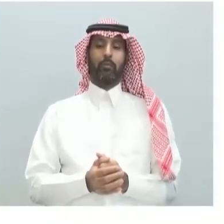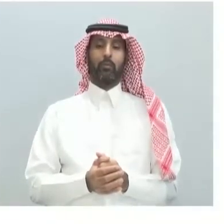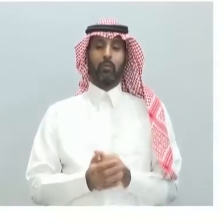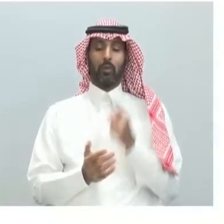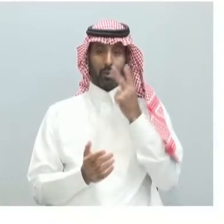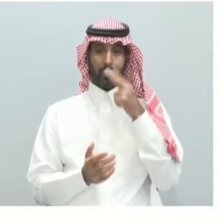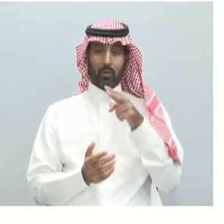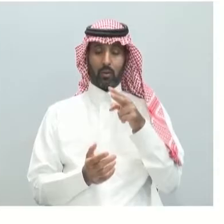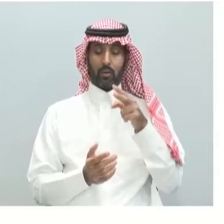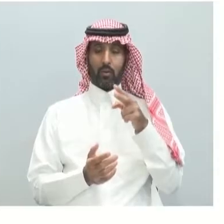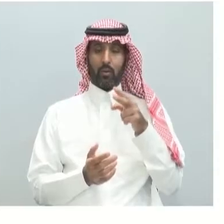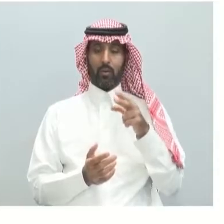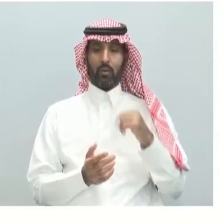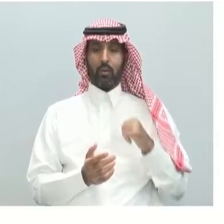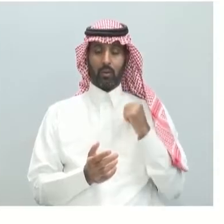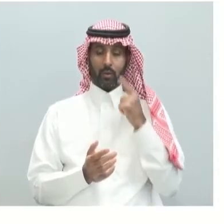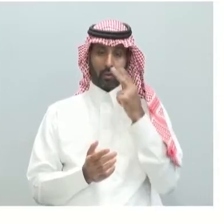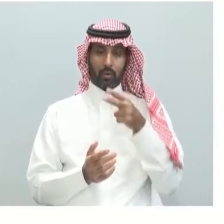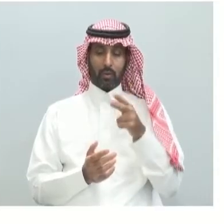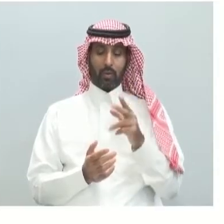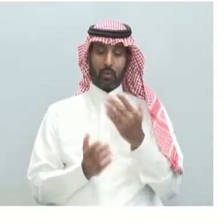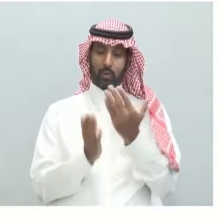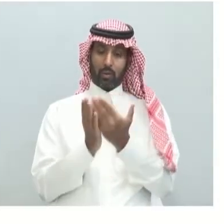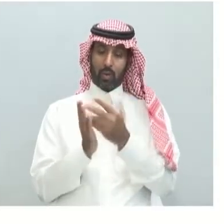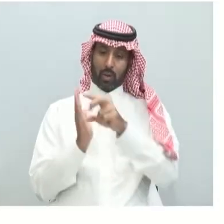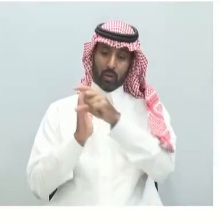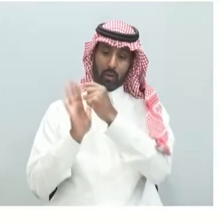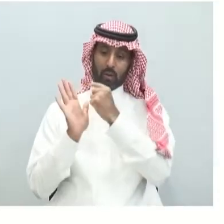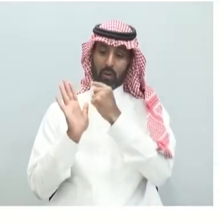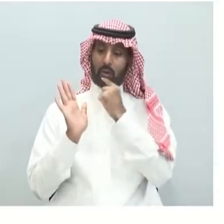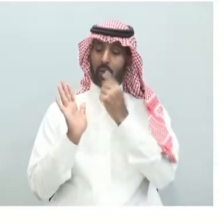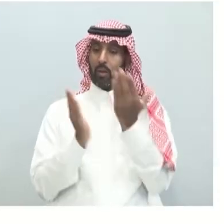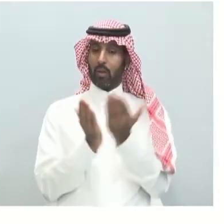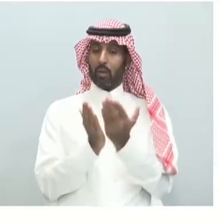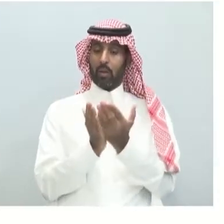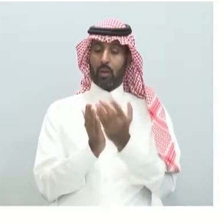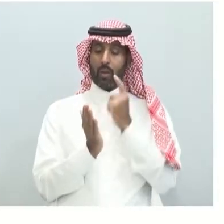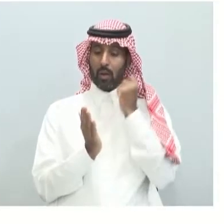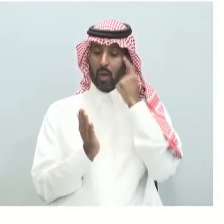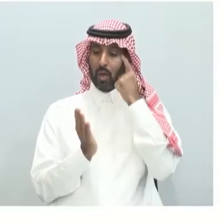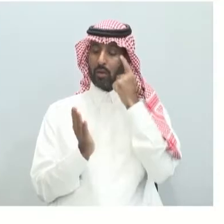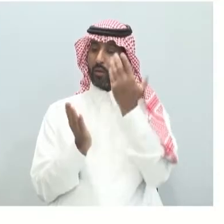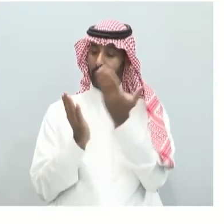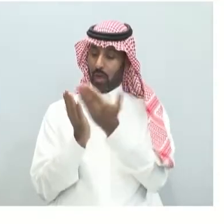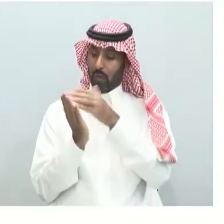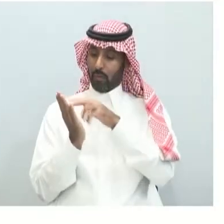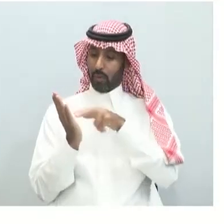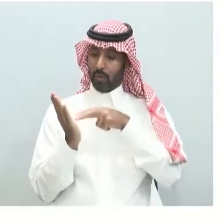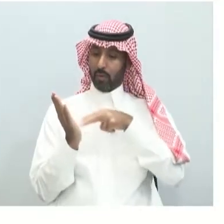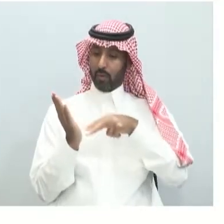كمان لاحظ اعزائي الطلاب والطالبات هذا هو عنوان درسنا نص الفهم القرائي